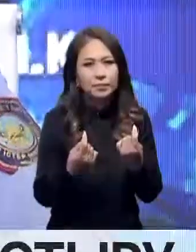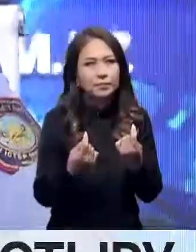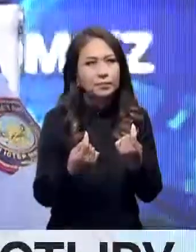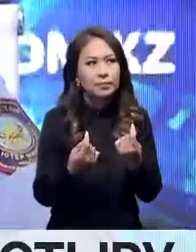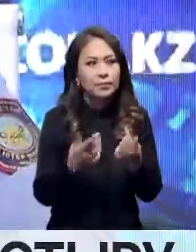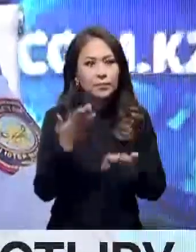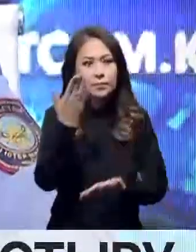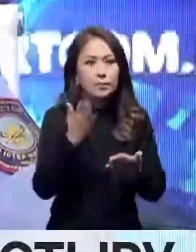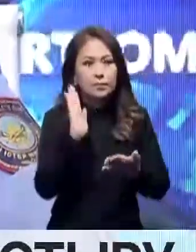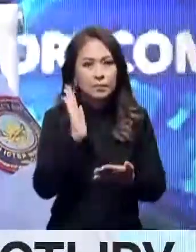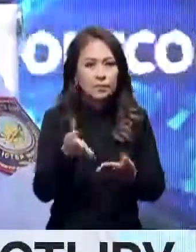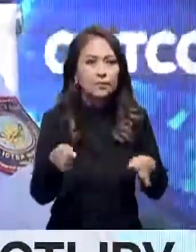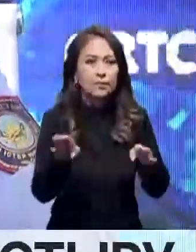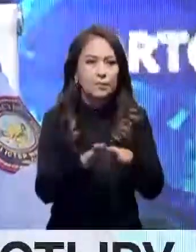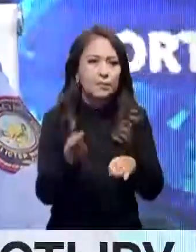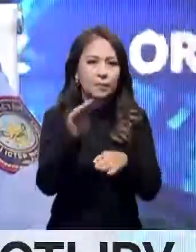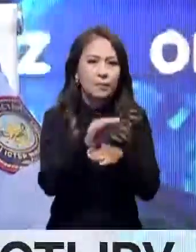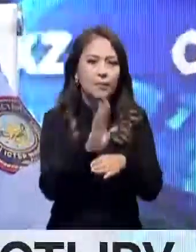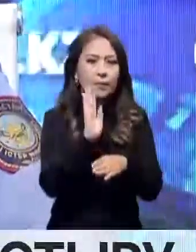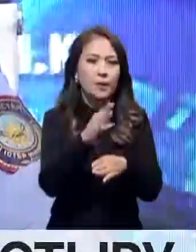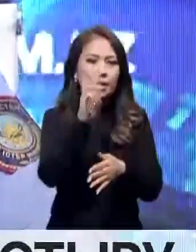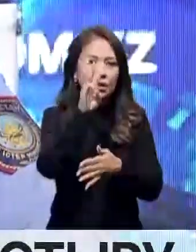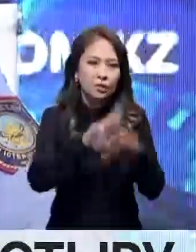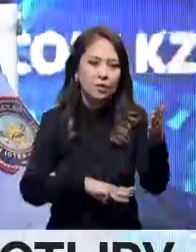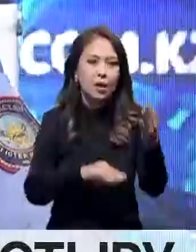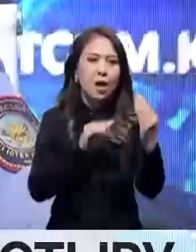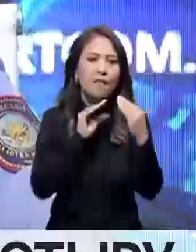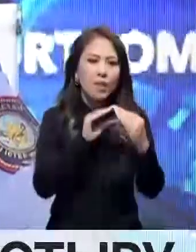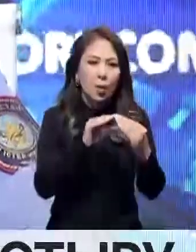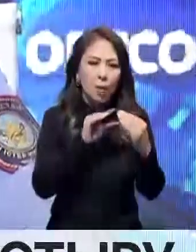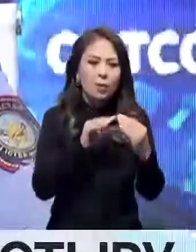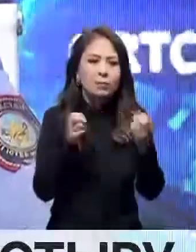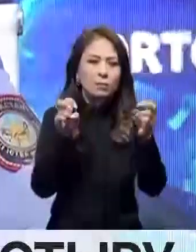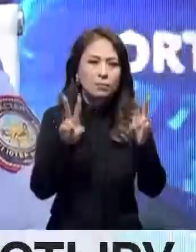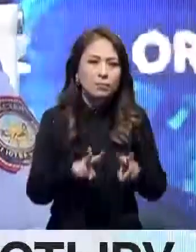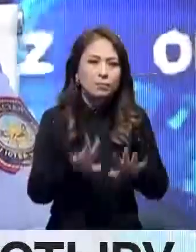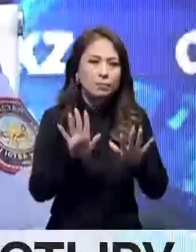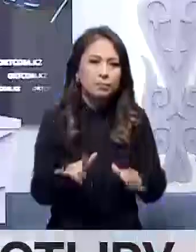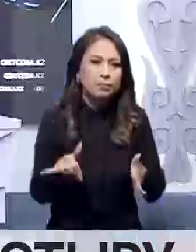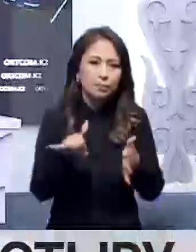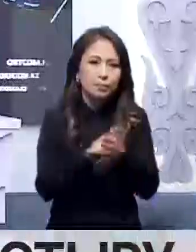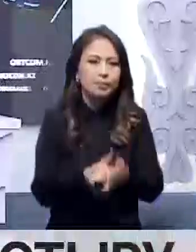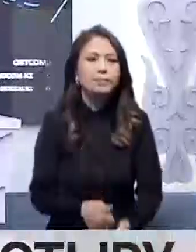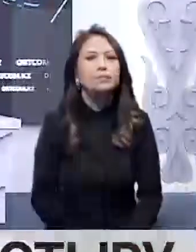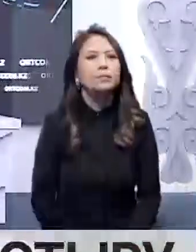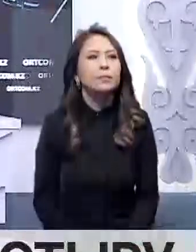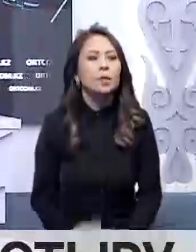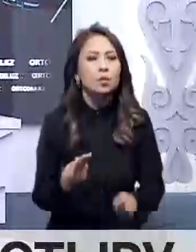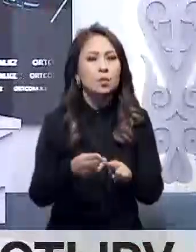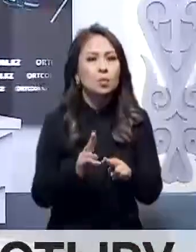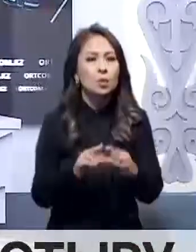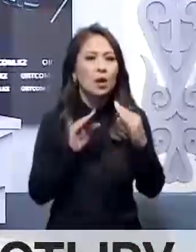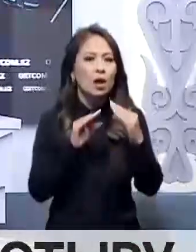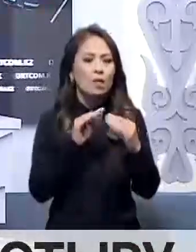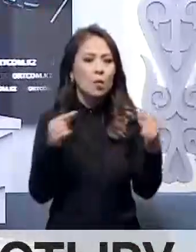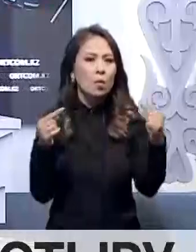заңбұзушылық болатын болса, онда тағы да сондай айыппұл салынып, автокөліктер арнайы тұрақтарға қойылатын болады. Сондықтан